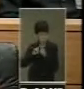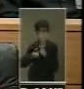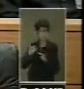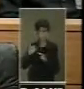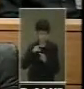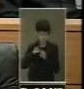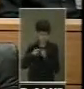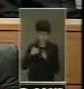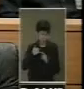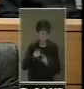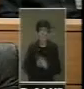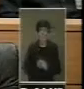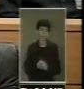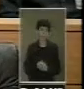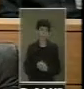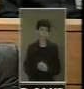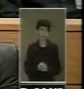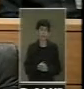าก่อนครับ